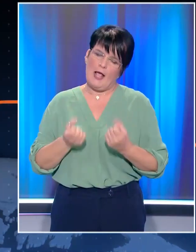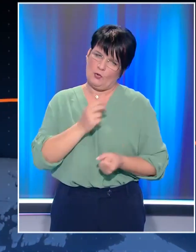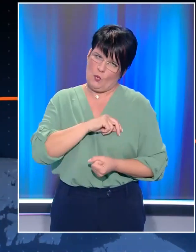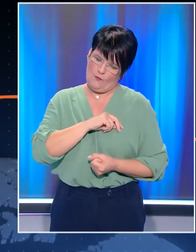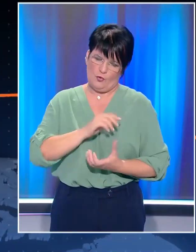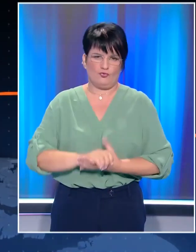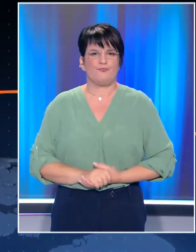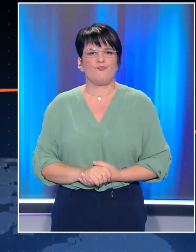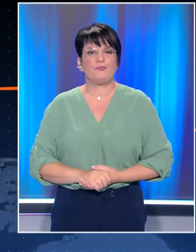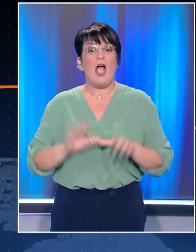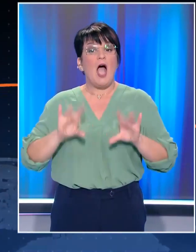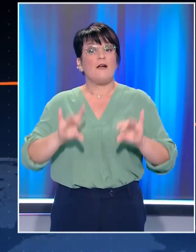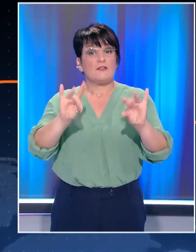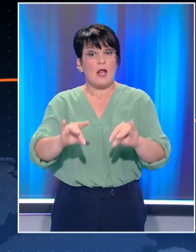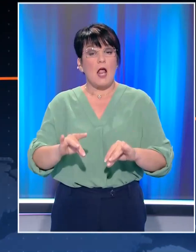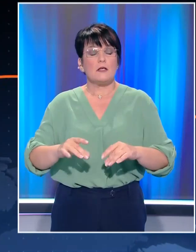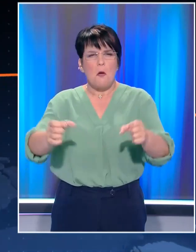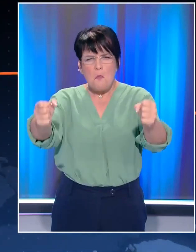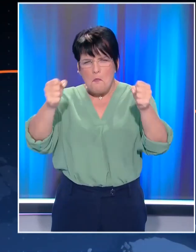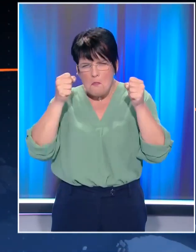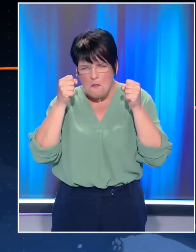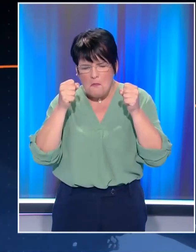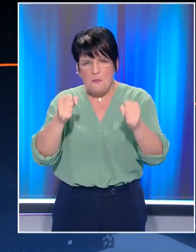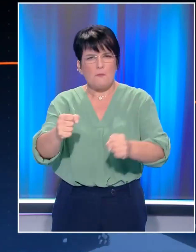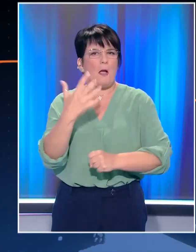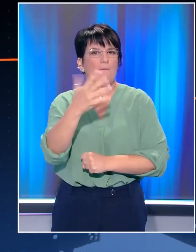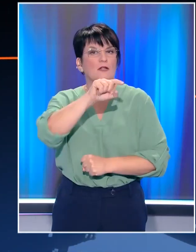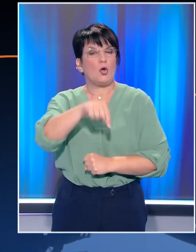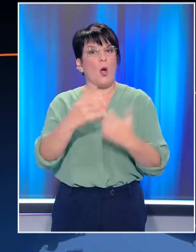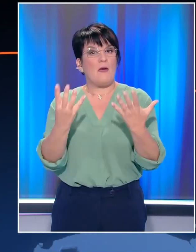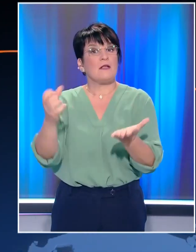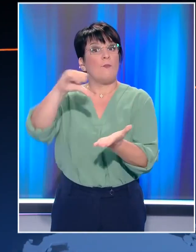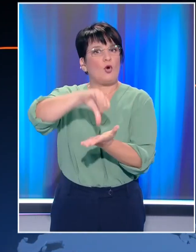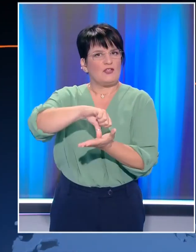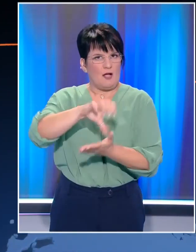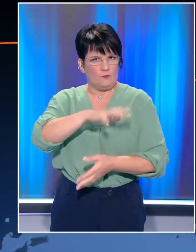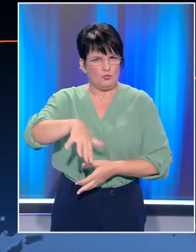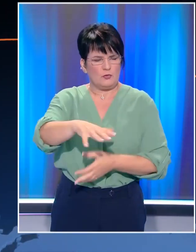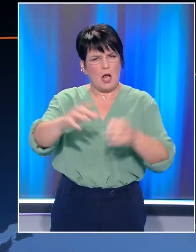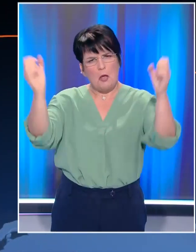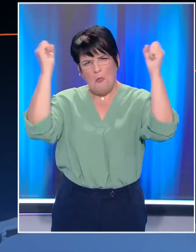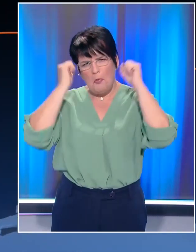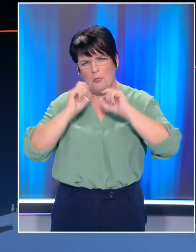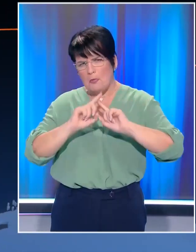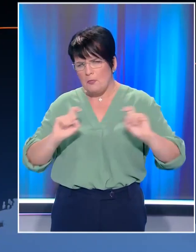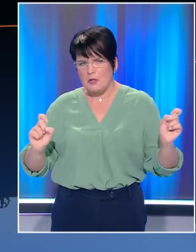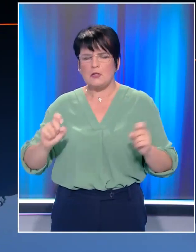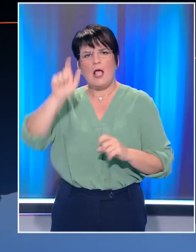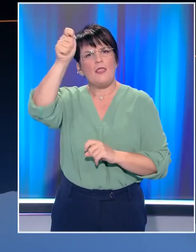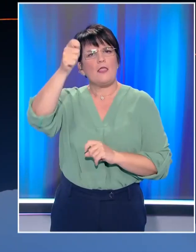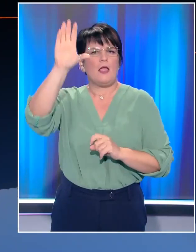Στην Αυστραλία, ισχυρό σεισμός 5,9 ρίχτερ συγκλώνησε τη Μελβούρνη, προκαλώντας σοβαρές υλικές ζημιές και διακοπή